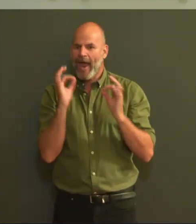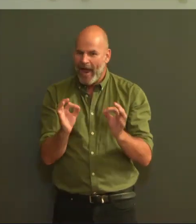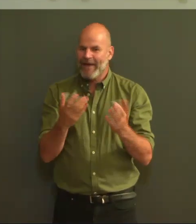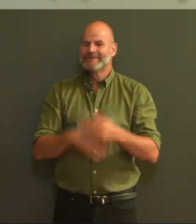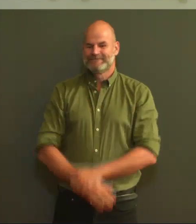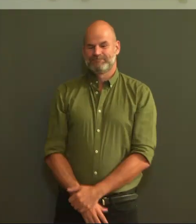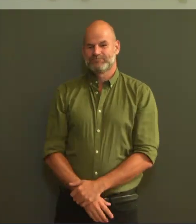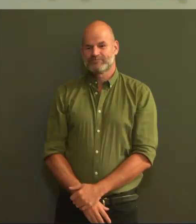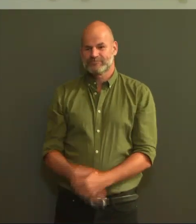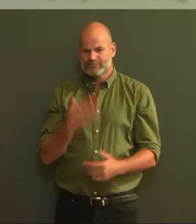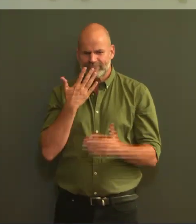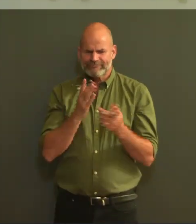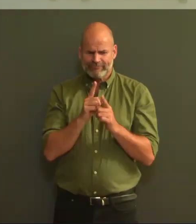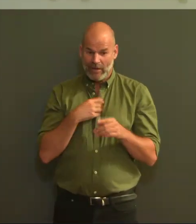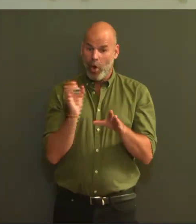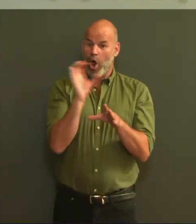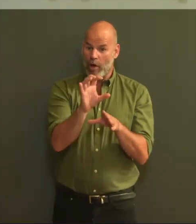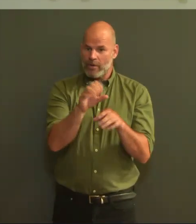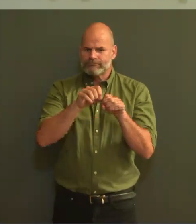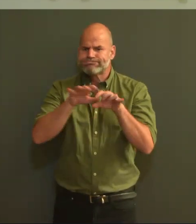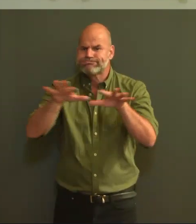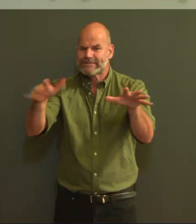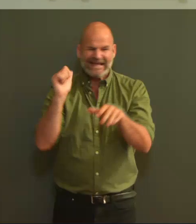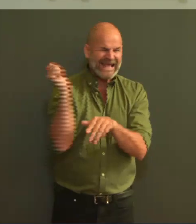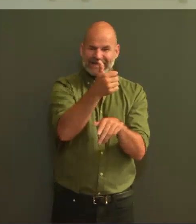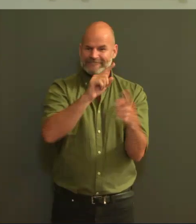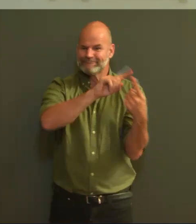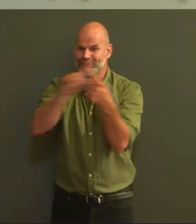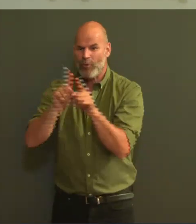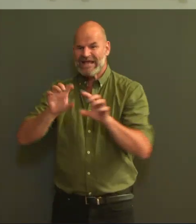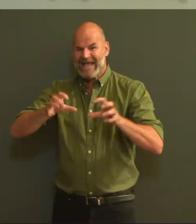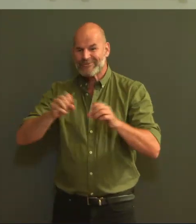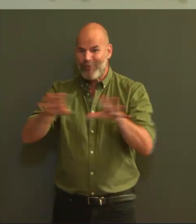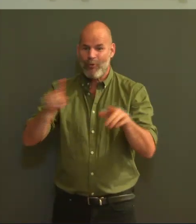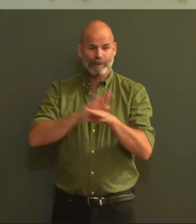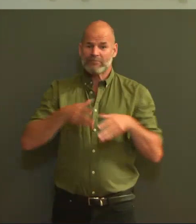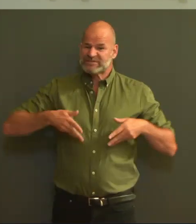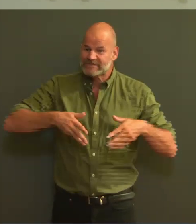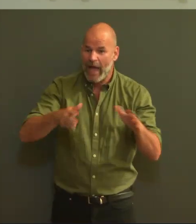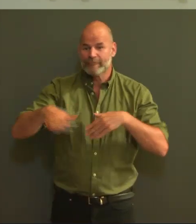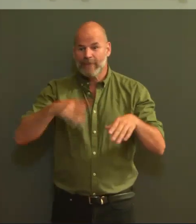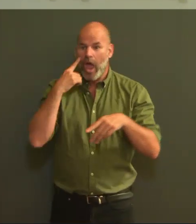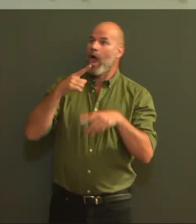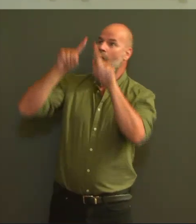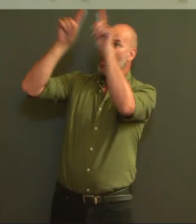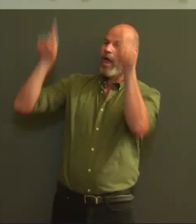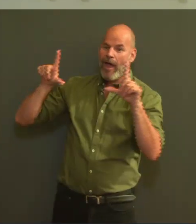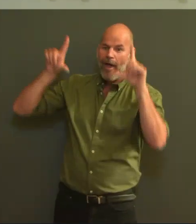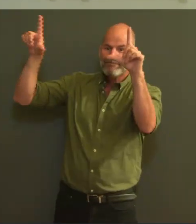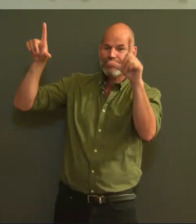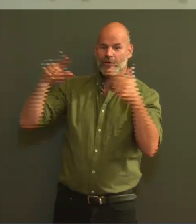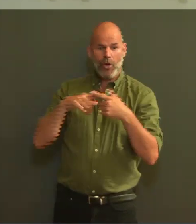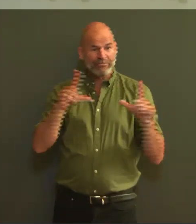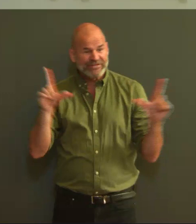ook radiospots worden uitgezonden. En ook in het straatbeeld en op televisie zal deze campagne niet onopgemerkt voorbij gaan.